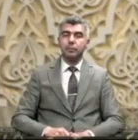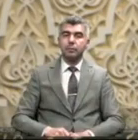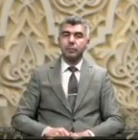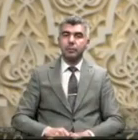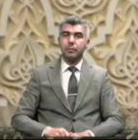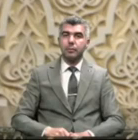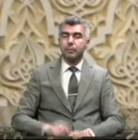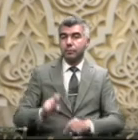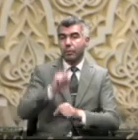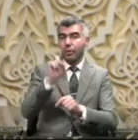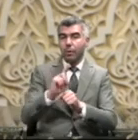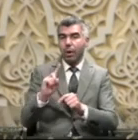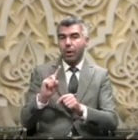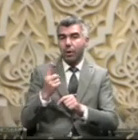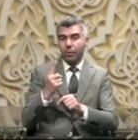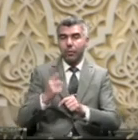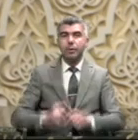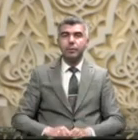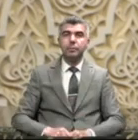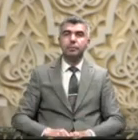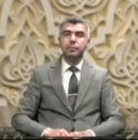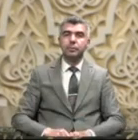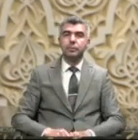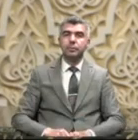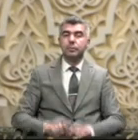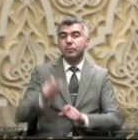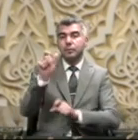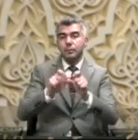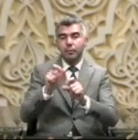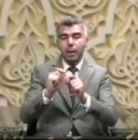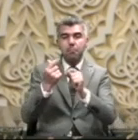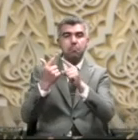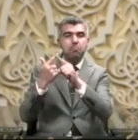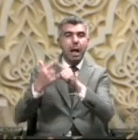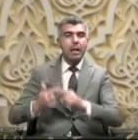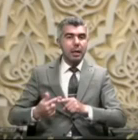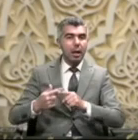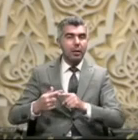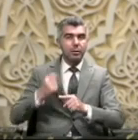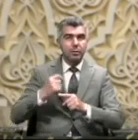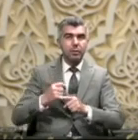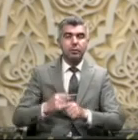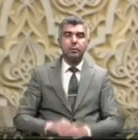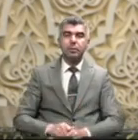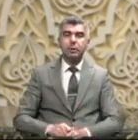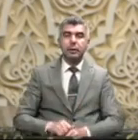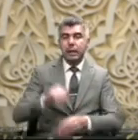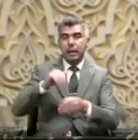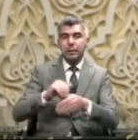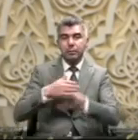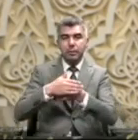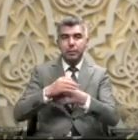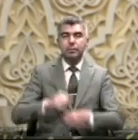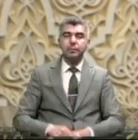السؤال الان الاول وهو وضعيه الماليه العموميه والبدايه مع السؤال في فريق التجمع